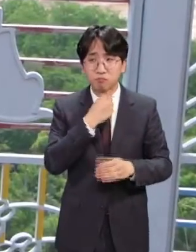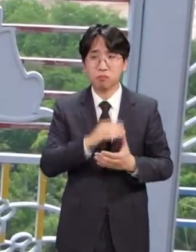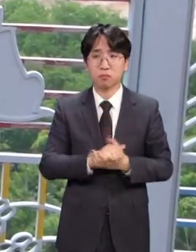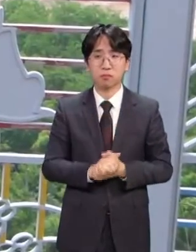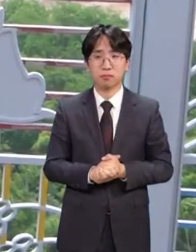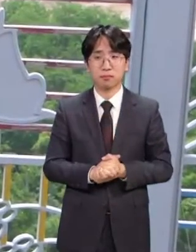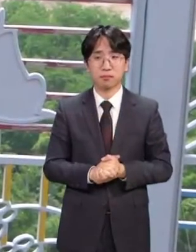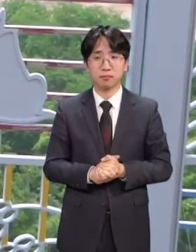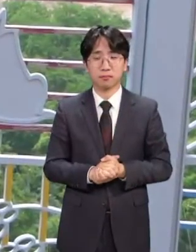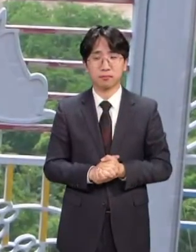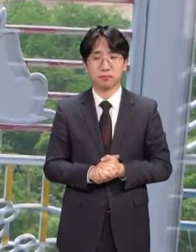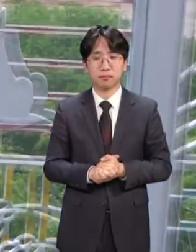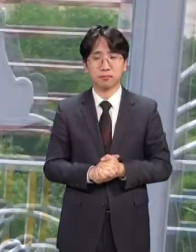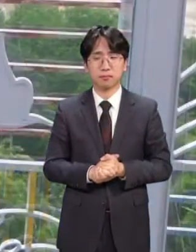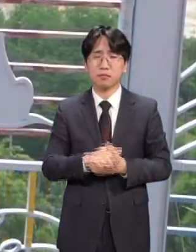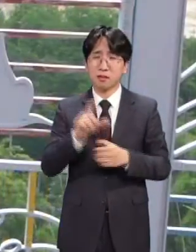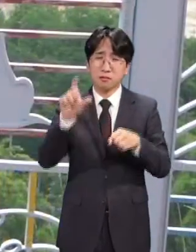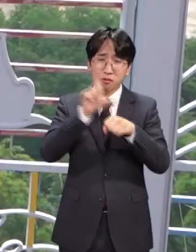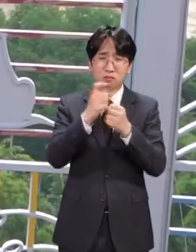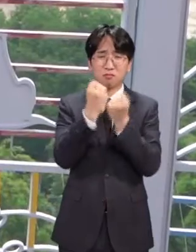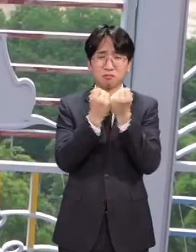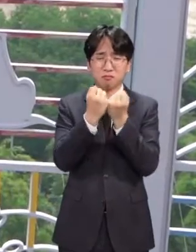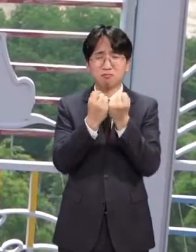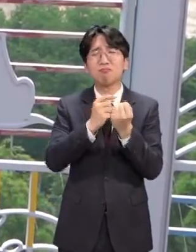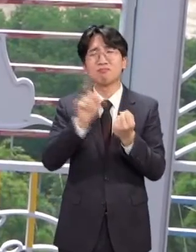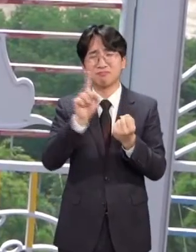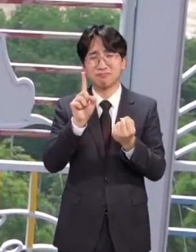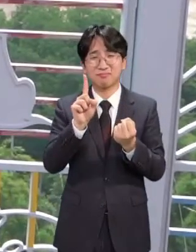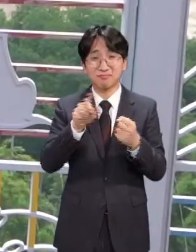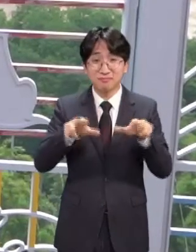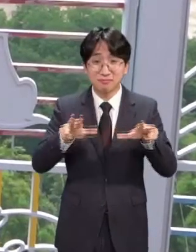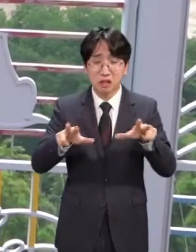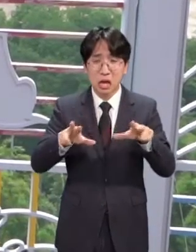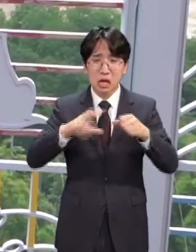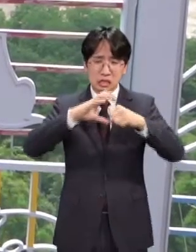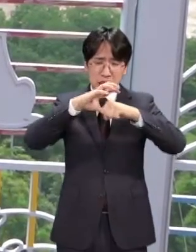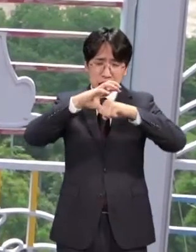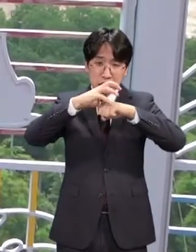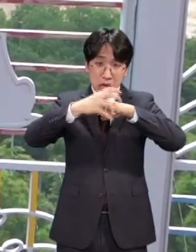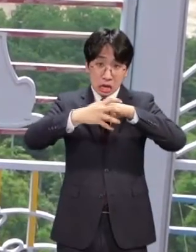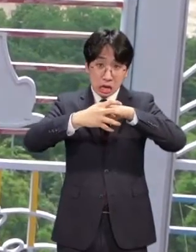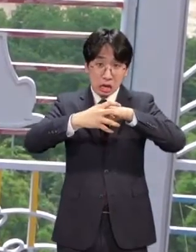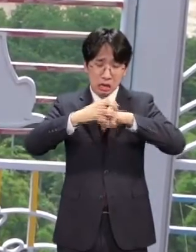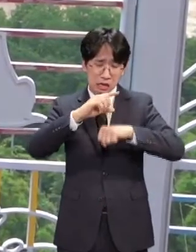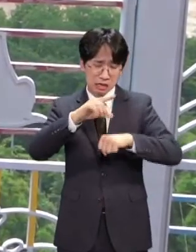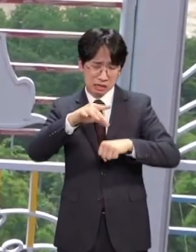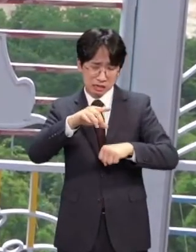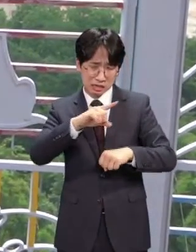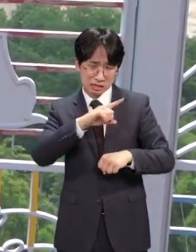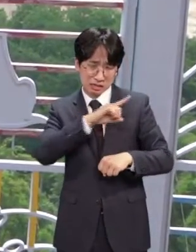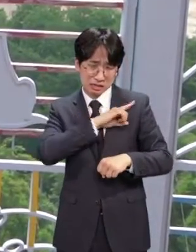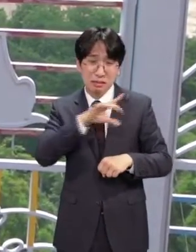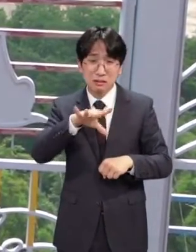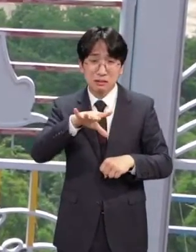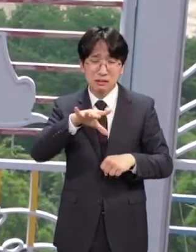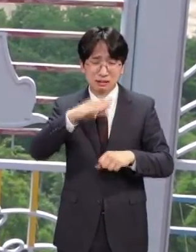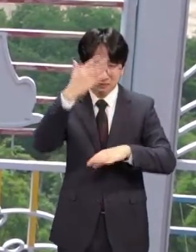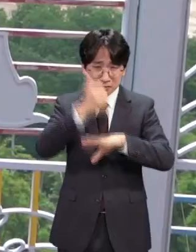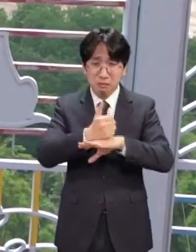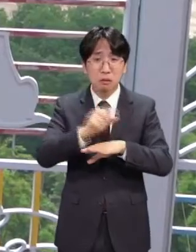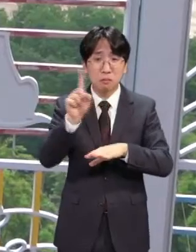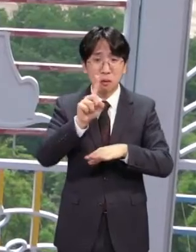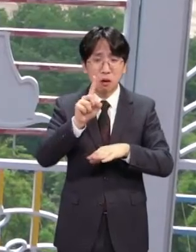평화 이상 더 바랄 게 뭐 있겠습니까? 또 세계적으로 이 분단된 국가 현재 우리밖에 없지 않습니까? 우리 젊은